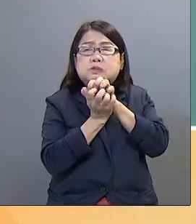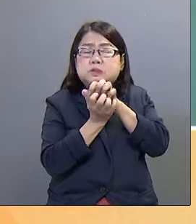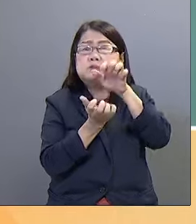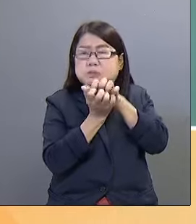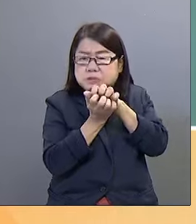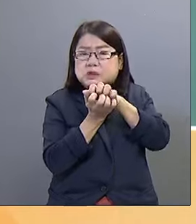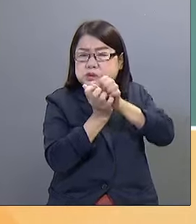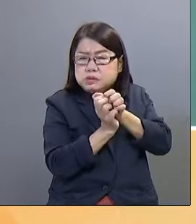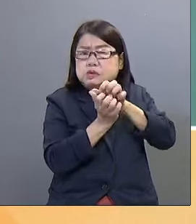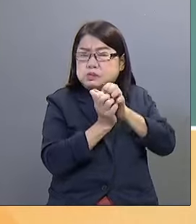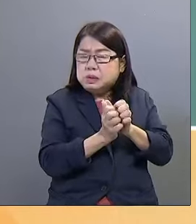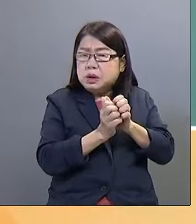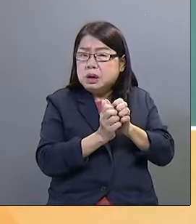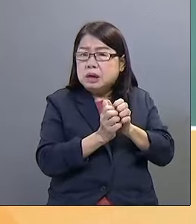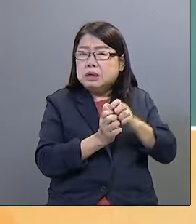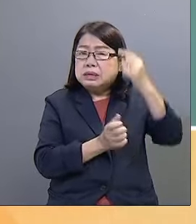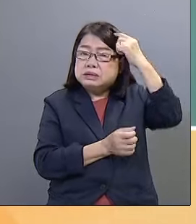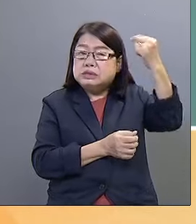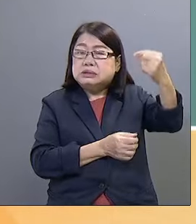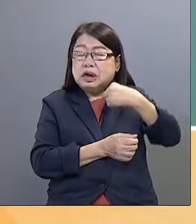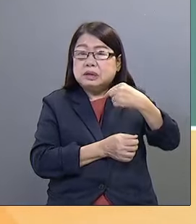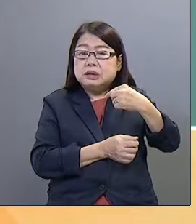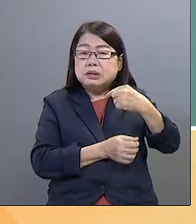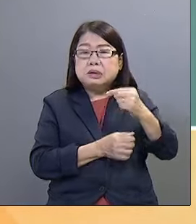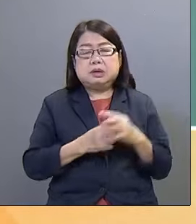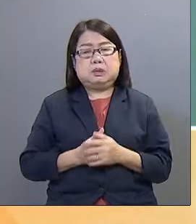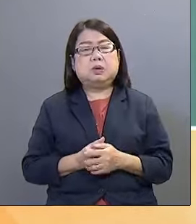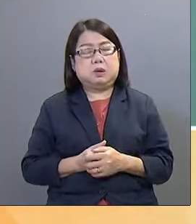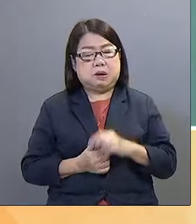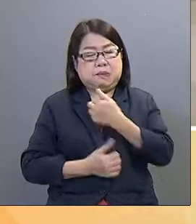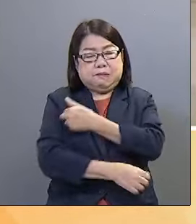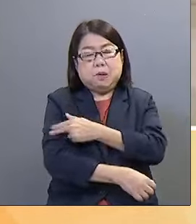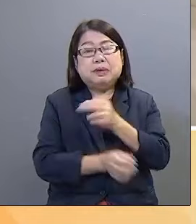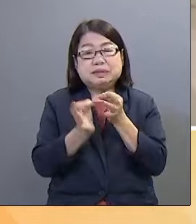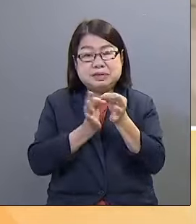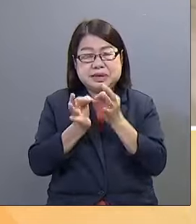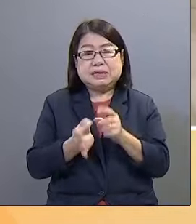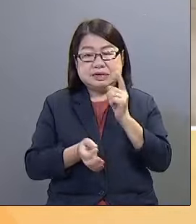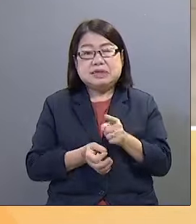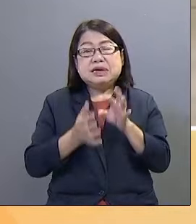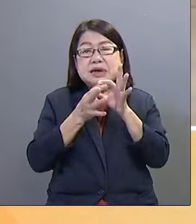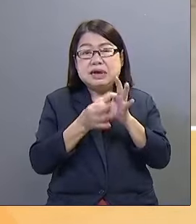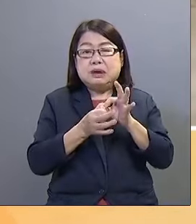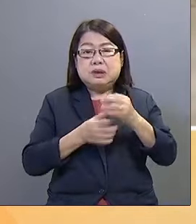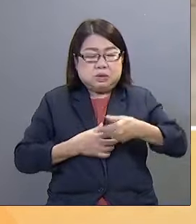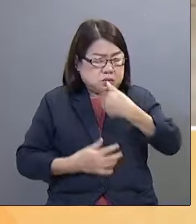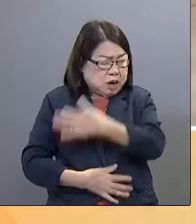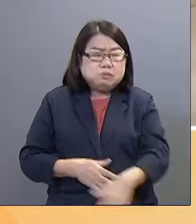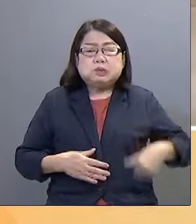โอตโนมัผมกใจถูรอป่